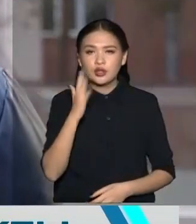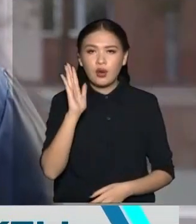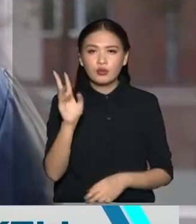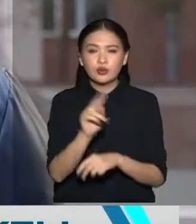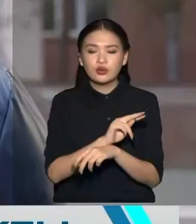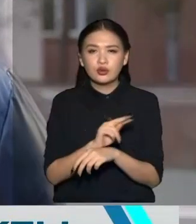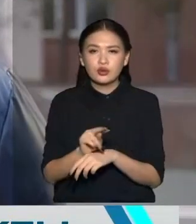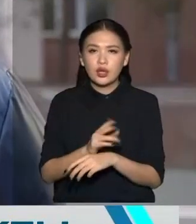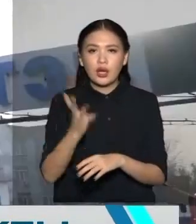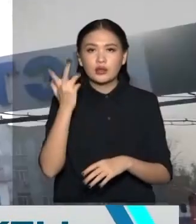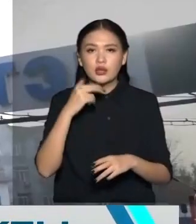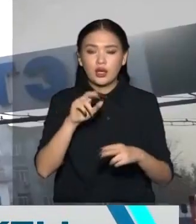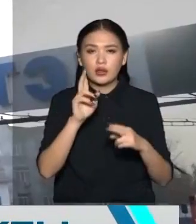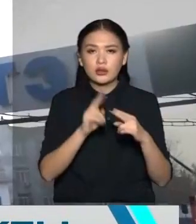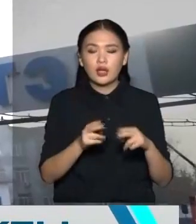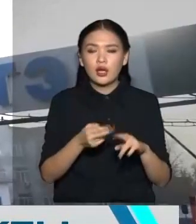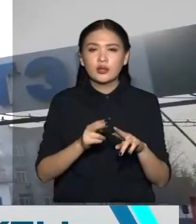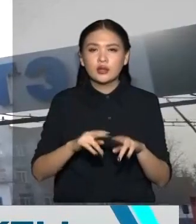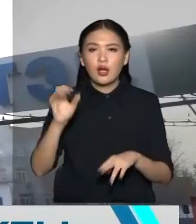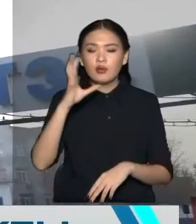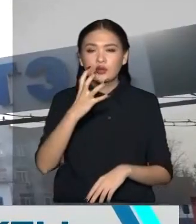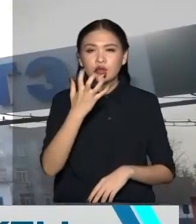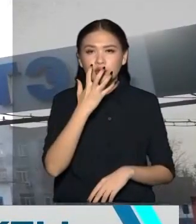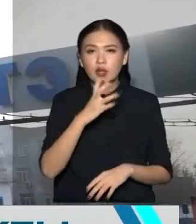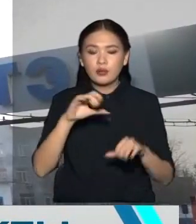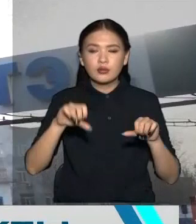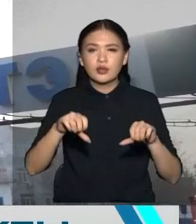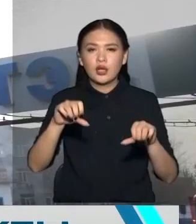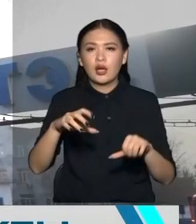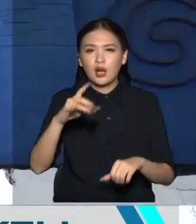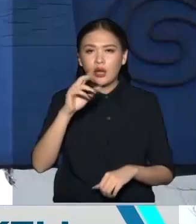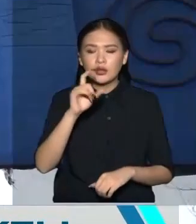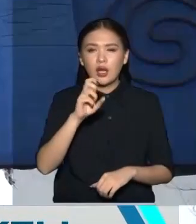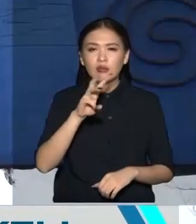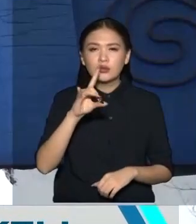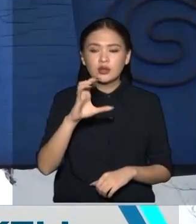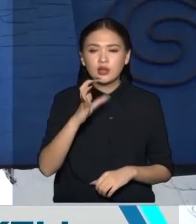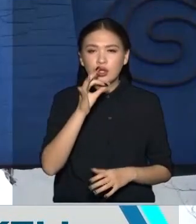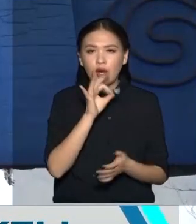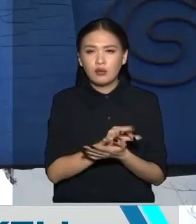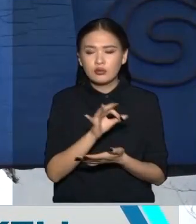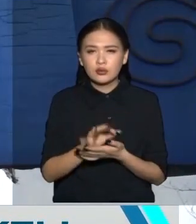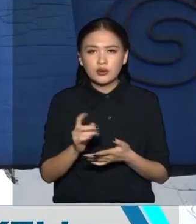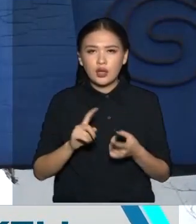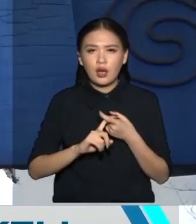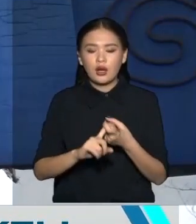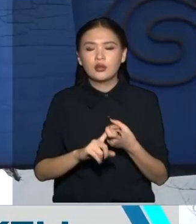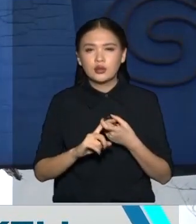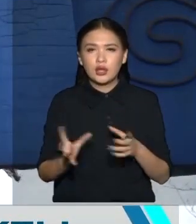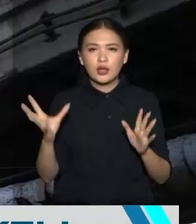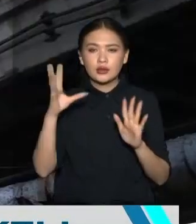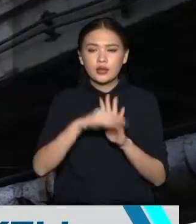жөндеу жұмыстары аяқталып қалар. Жезқазған жылу электр станциясы Қазақмыс Энерджи жауапкершілігі шектеулі серіктестігінің